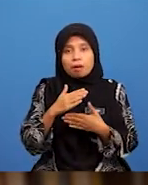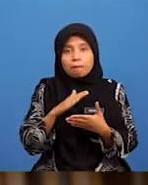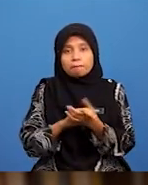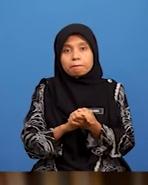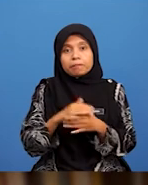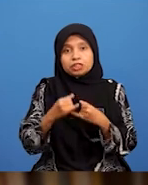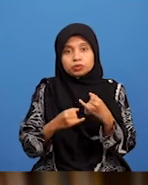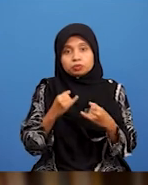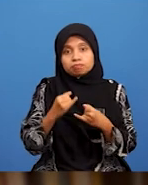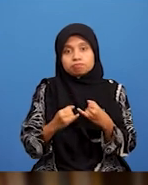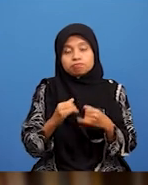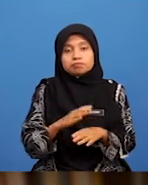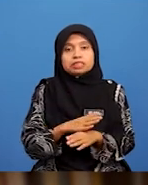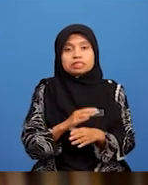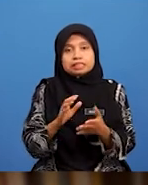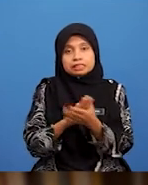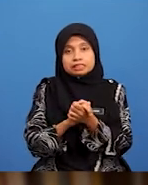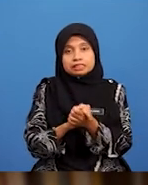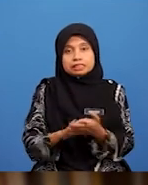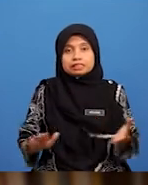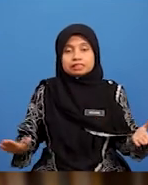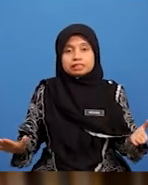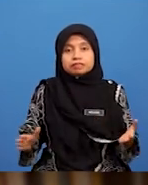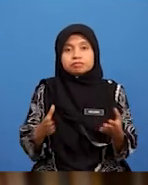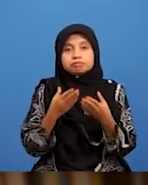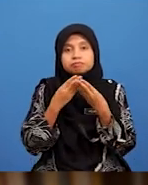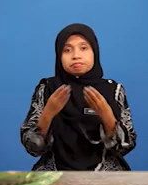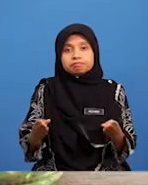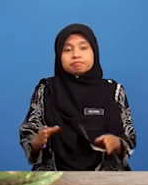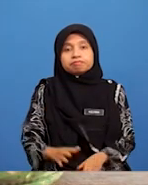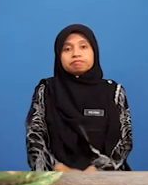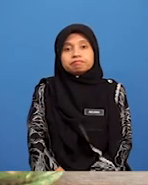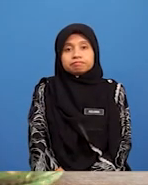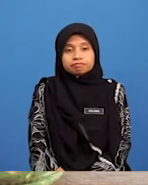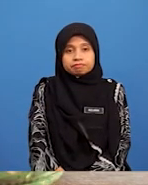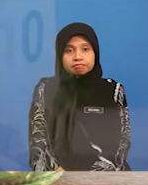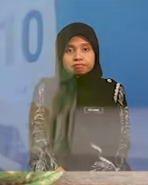dan kekal berada di rumah. Sekian, sehingga berjumpa lagi.